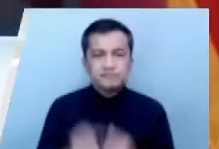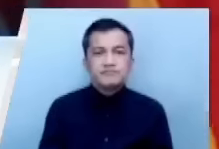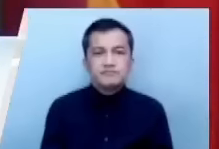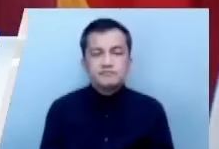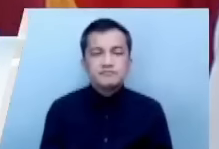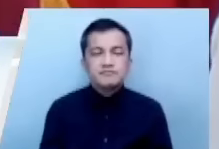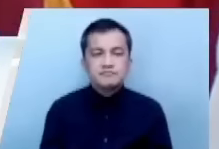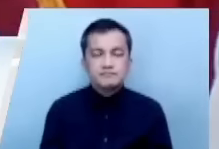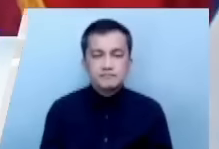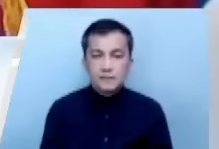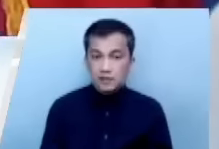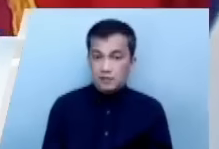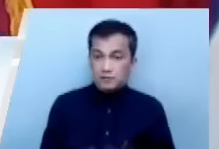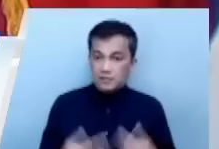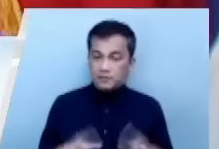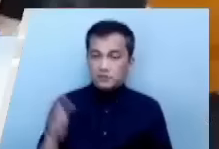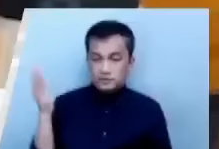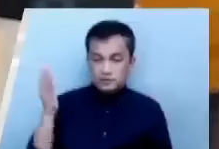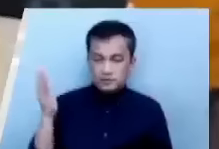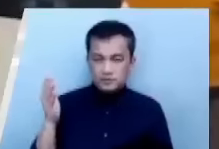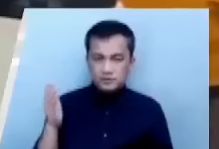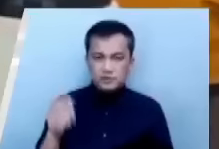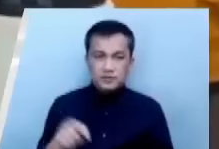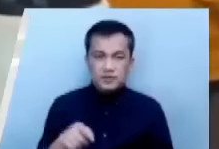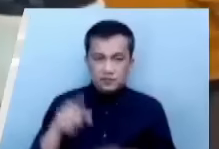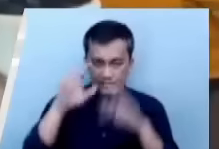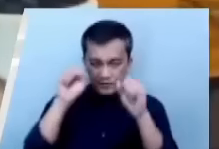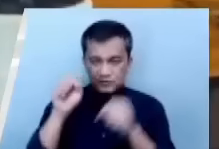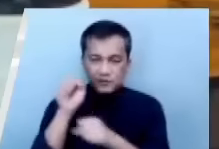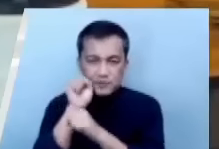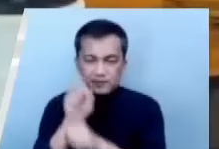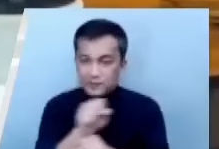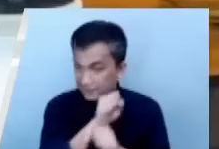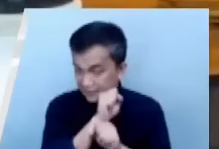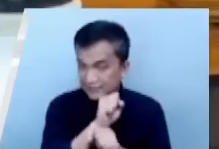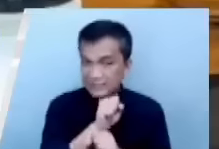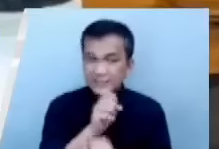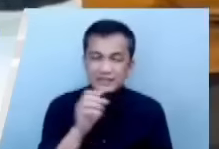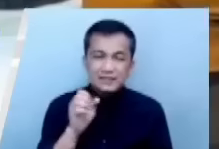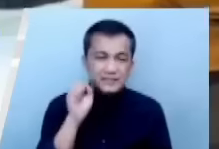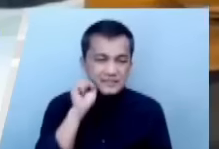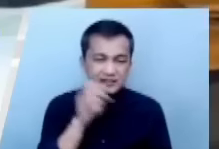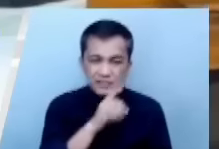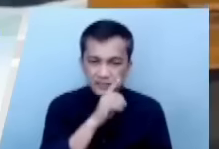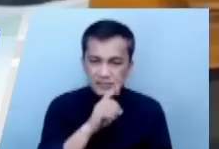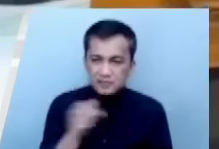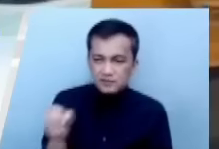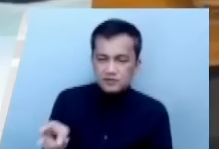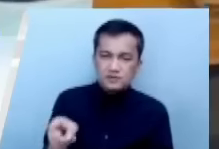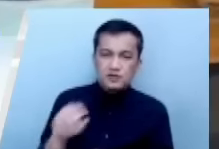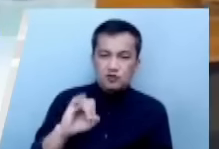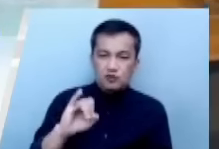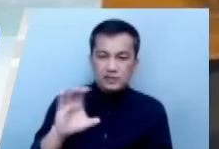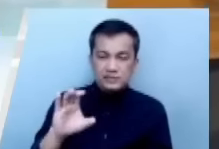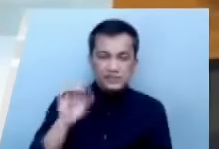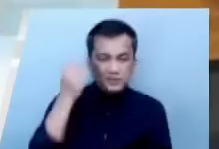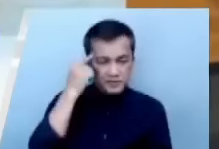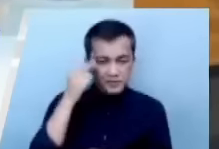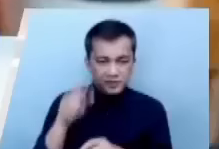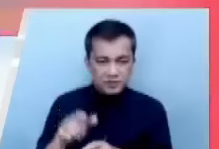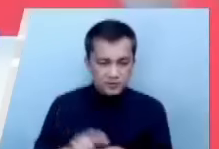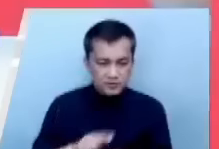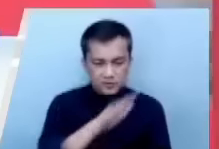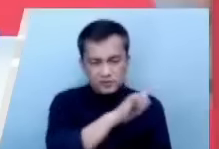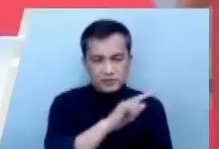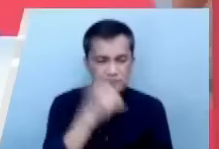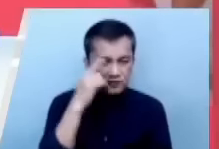kanyang talumpati, nakipagbeso ang Pangulo kay VP Sara na itinalagang caretaker ng gobyerno habang nasa Vietnam para sa state